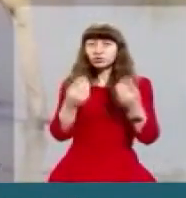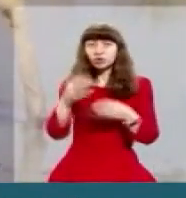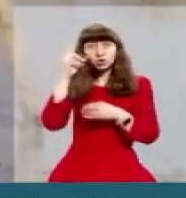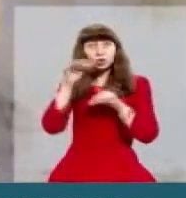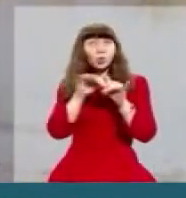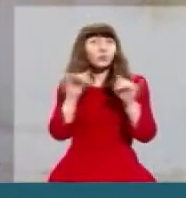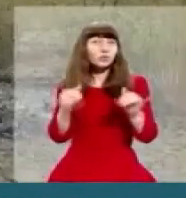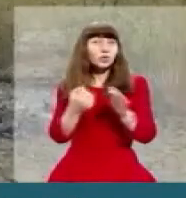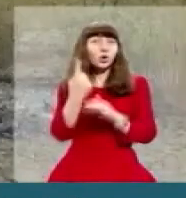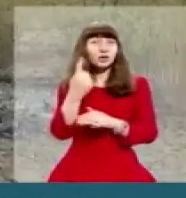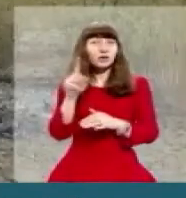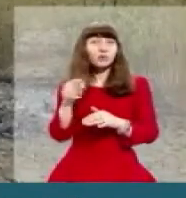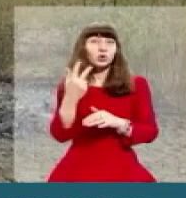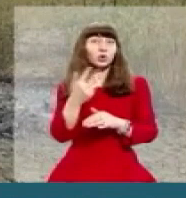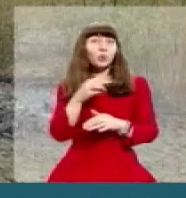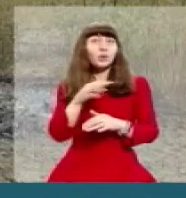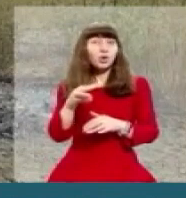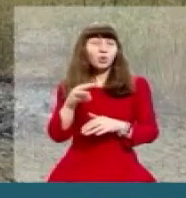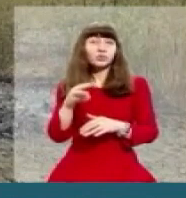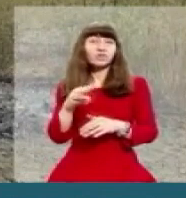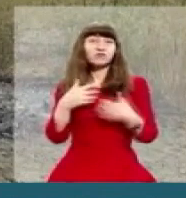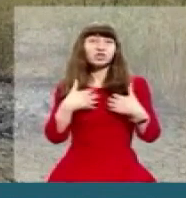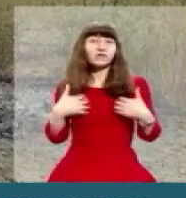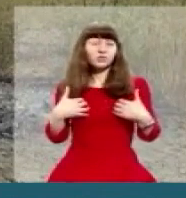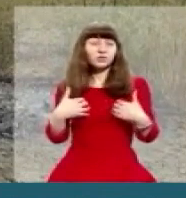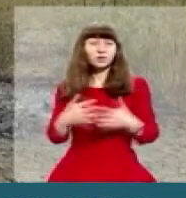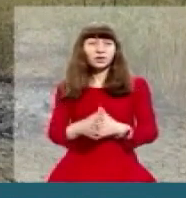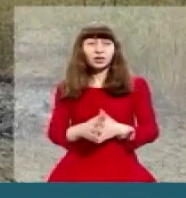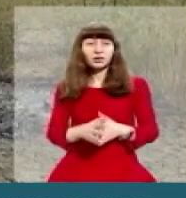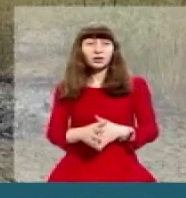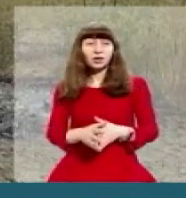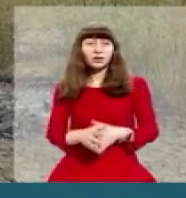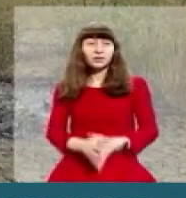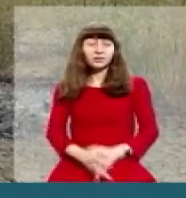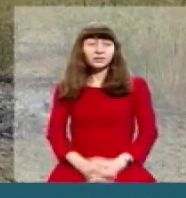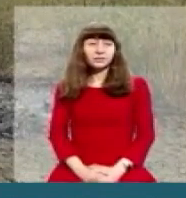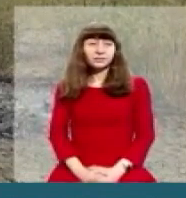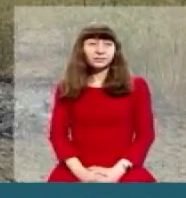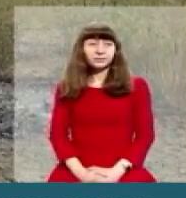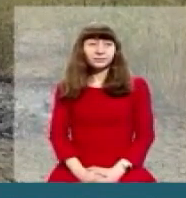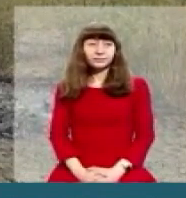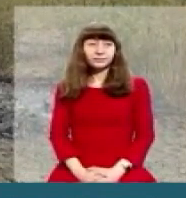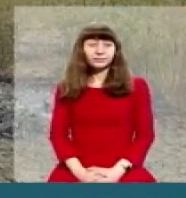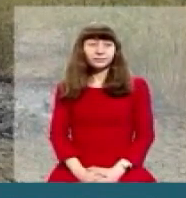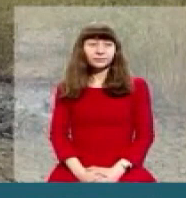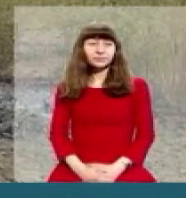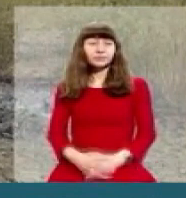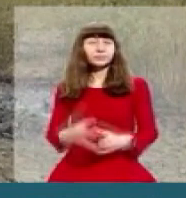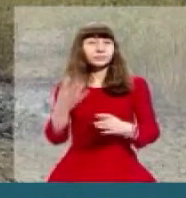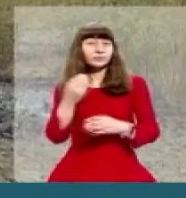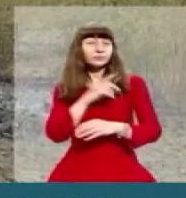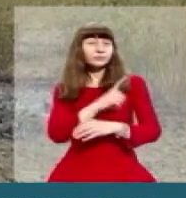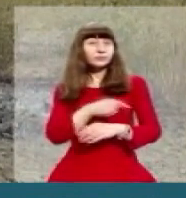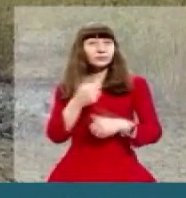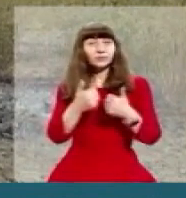до 1,3 миллионов особей. При их оптимальной численности до 700-800 тысяч особей. При этом